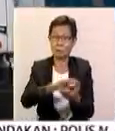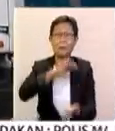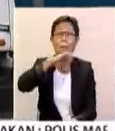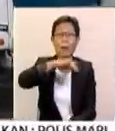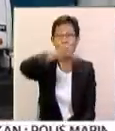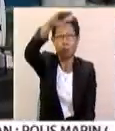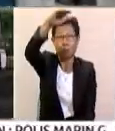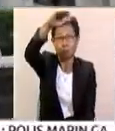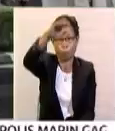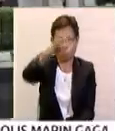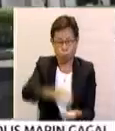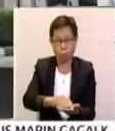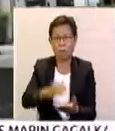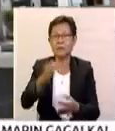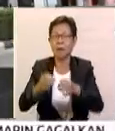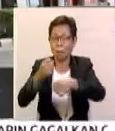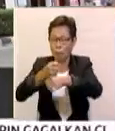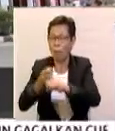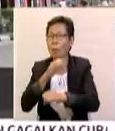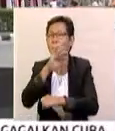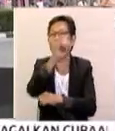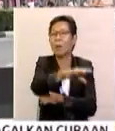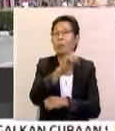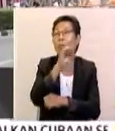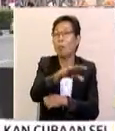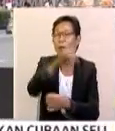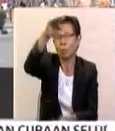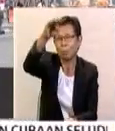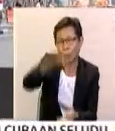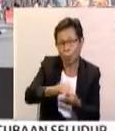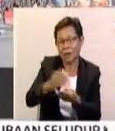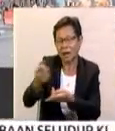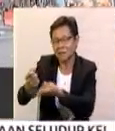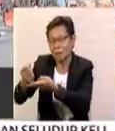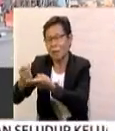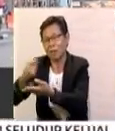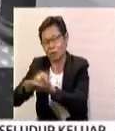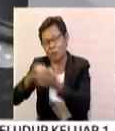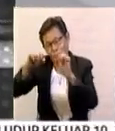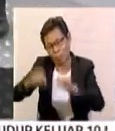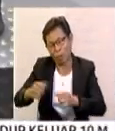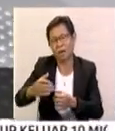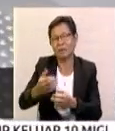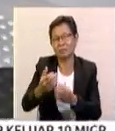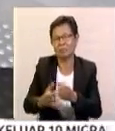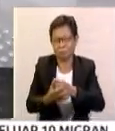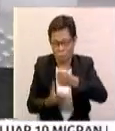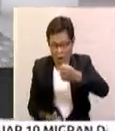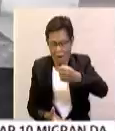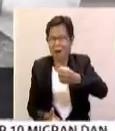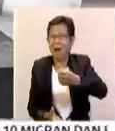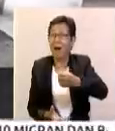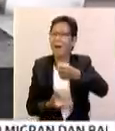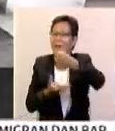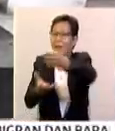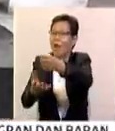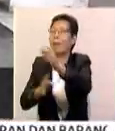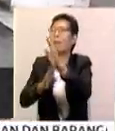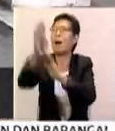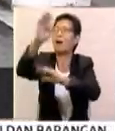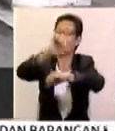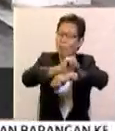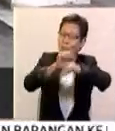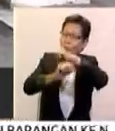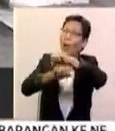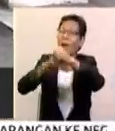sekiranya penghasilan sisa pepejal diminimumkan dan penjimatan itu boleh diperuntuk untuk membangunkan infrastruktur